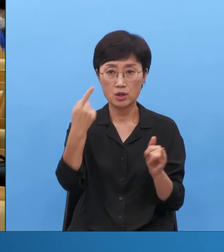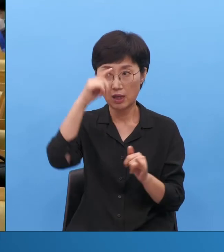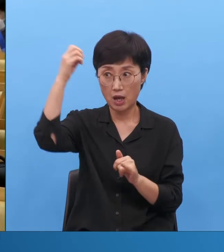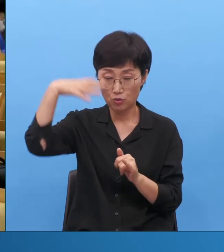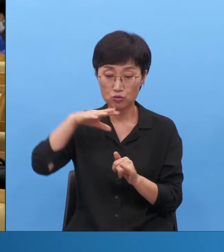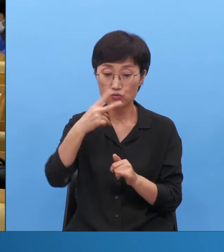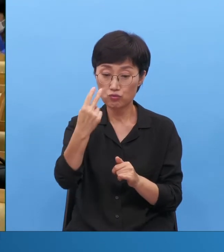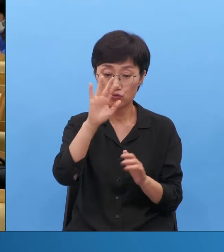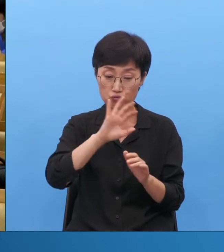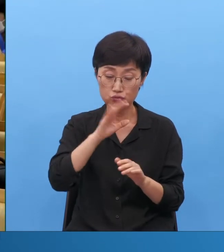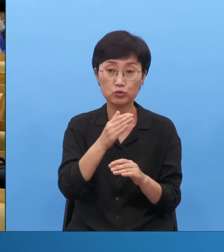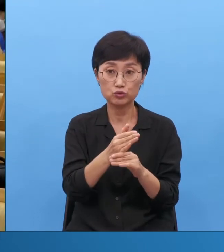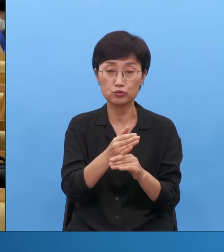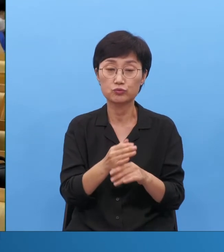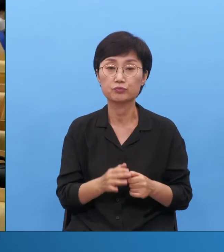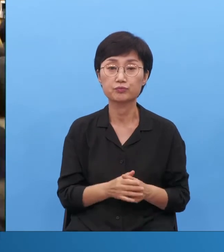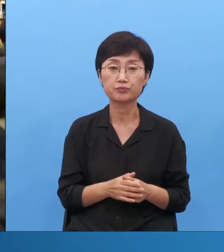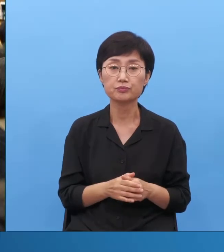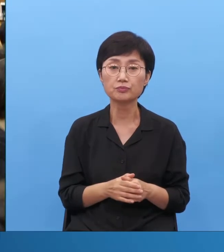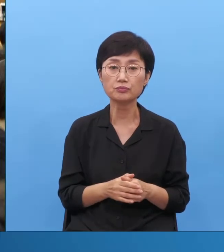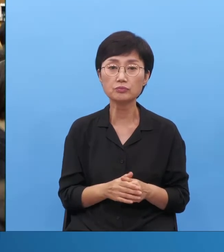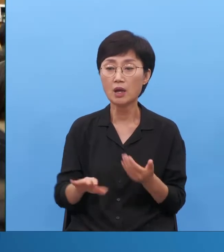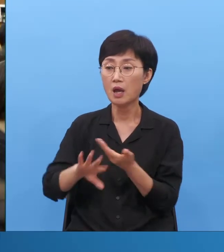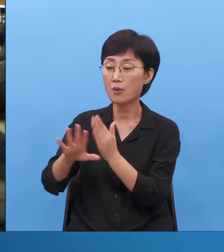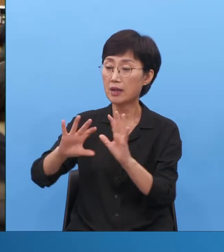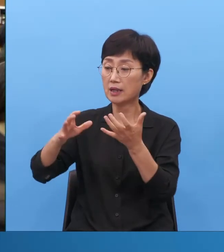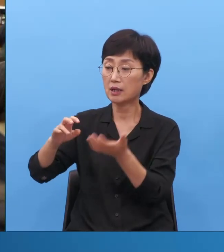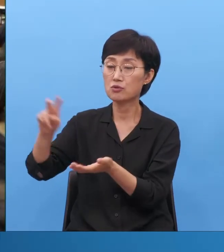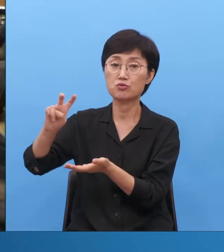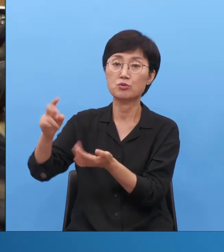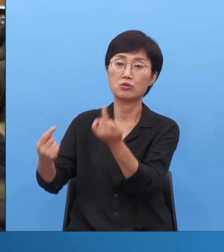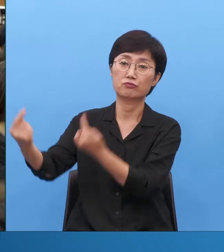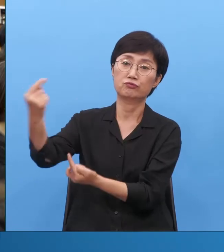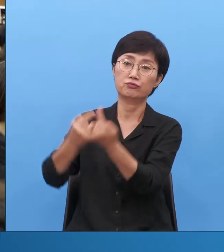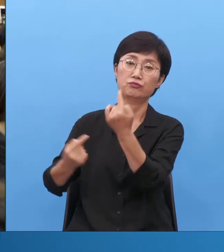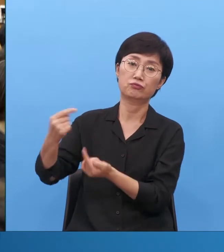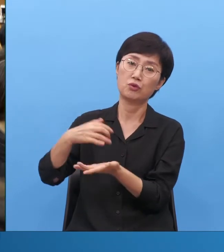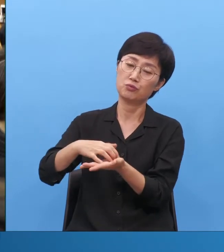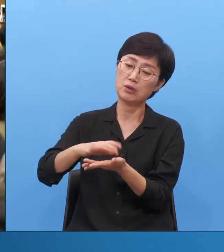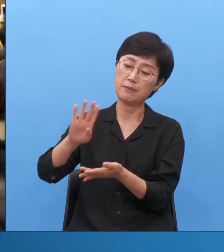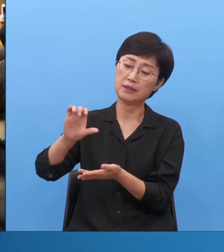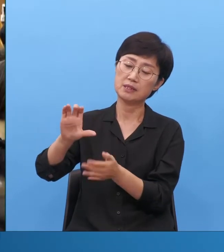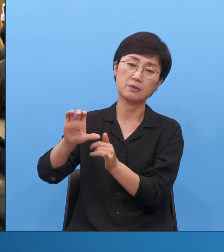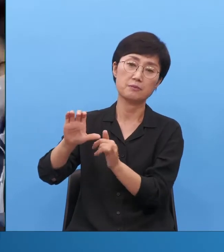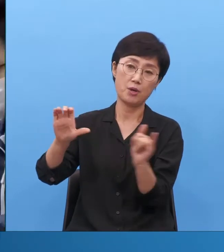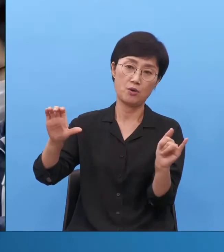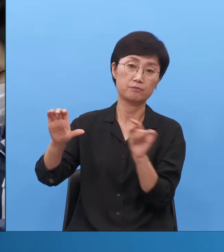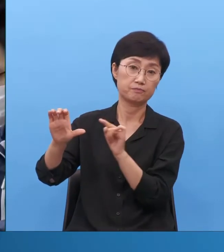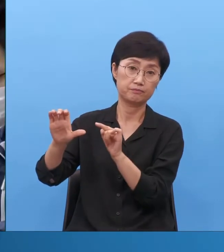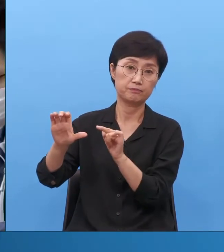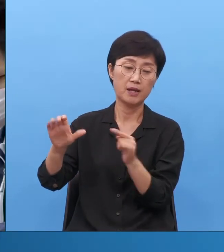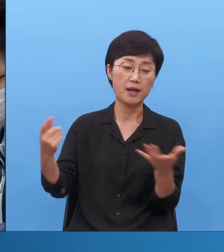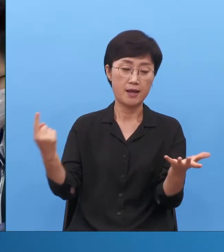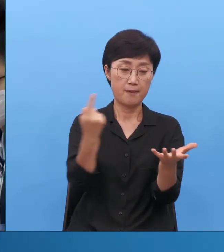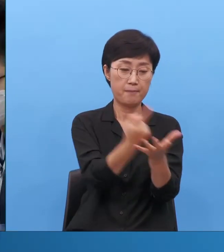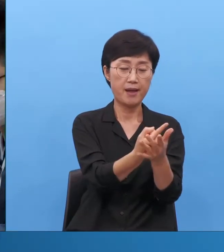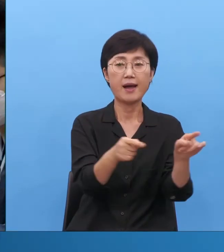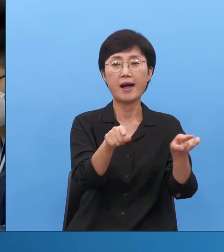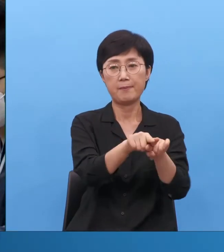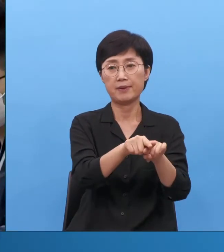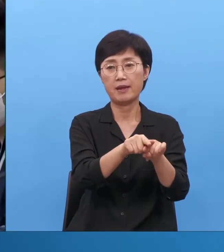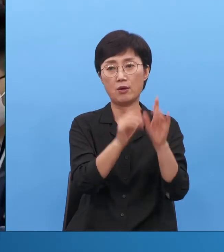훈련받고 있습니다. 해외 20개 나라에서 입국한 45명의 제자들도 함께 수업받고